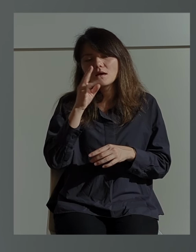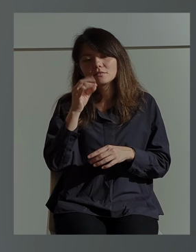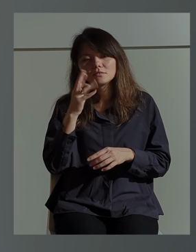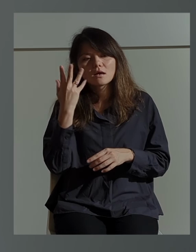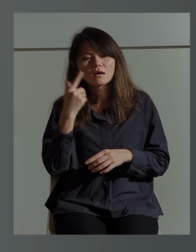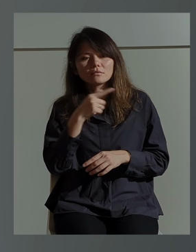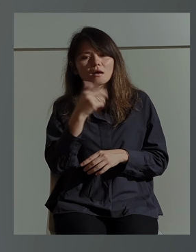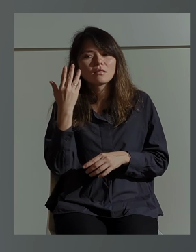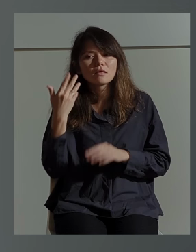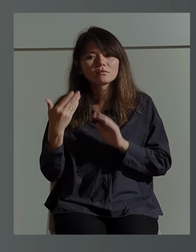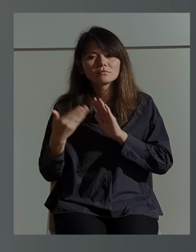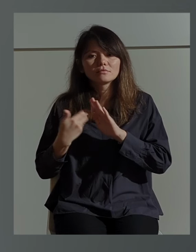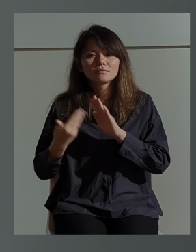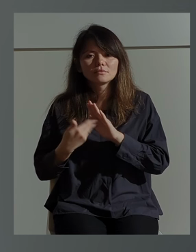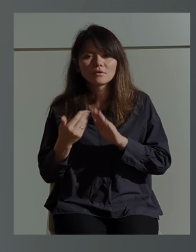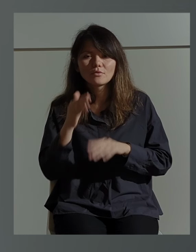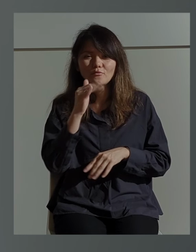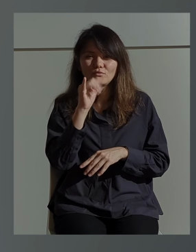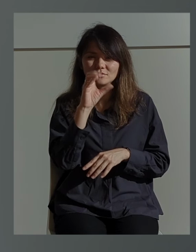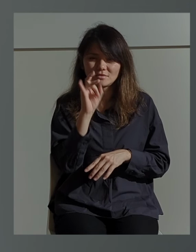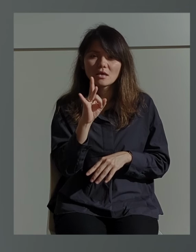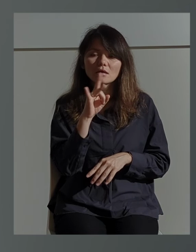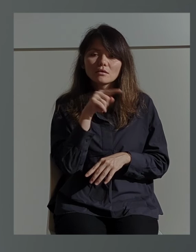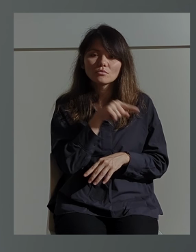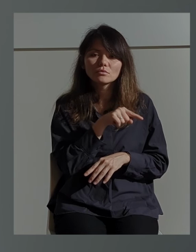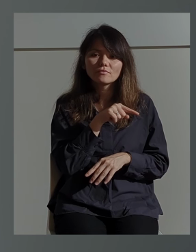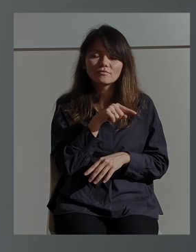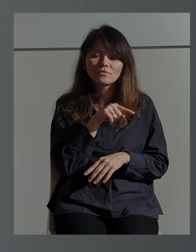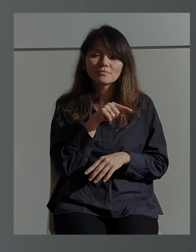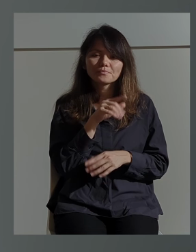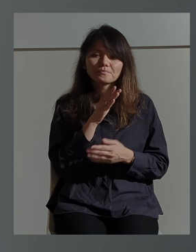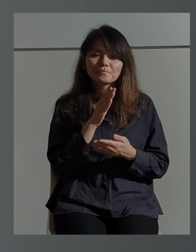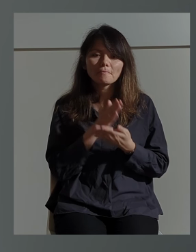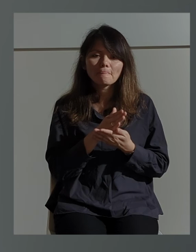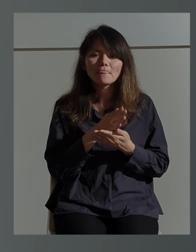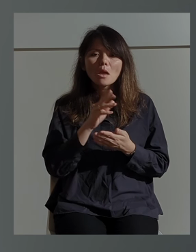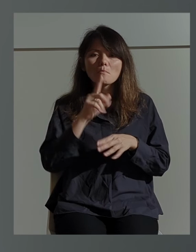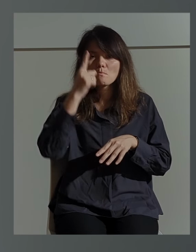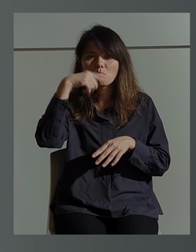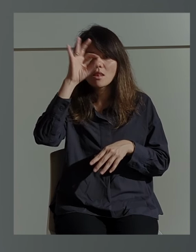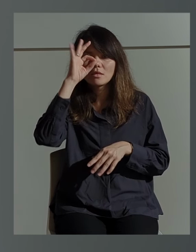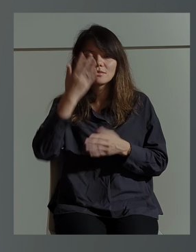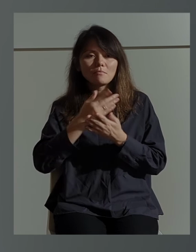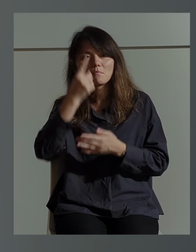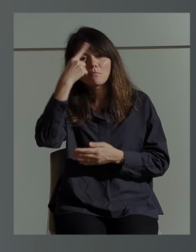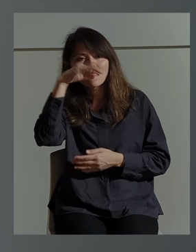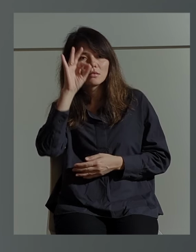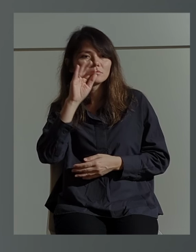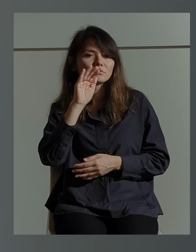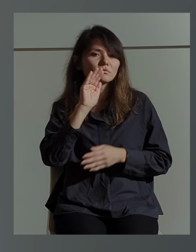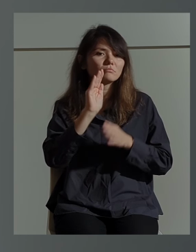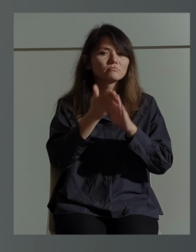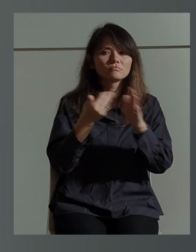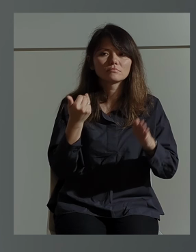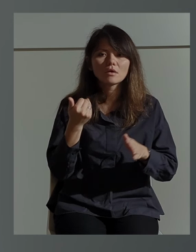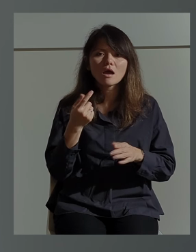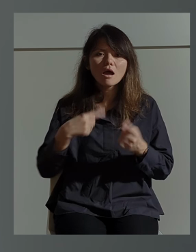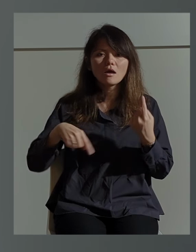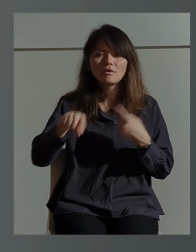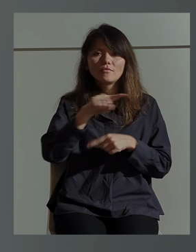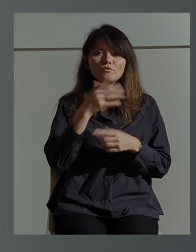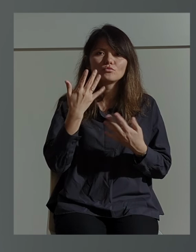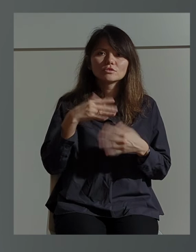оклики и у Асера Ну у него в примере оклики полицейский То есть когда вас оклики полицейский вы становитесь в особо рода